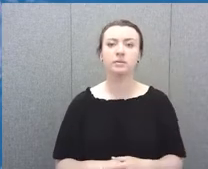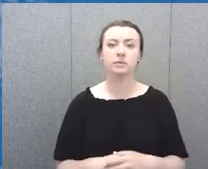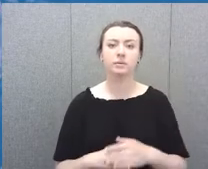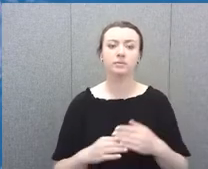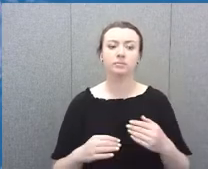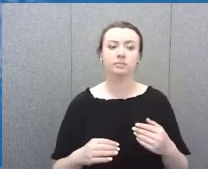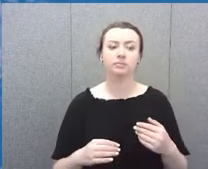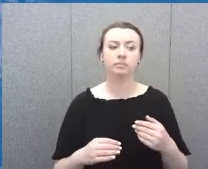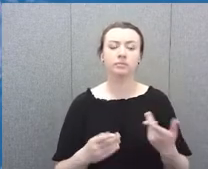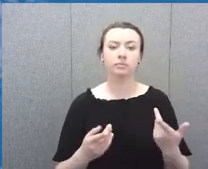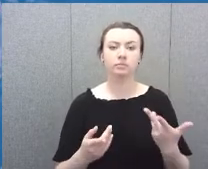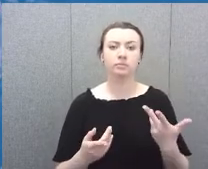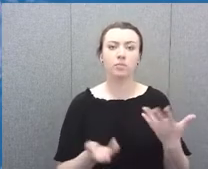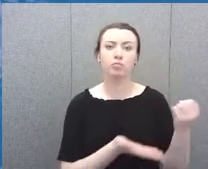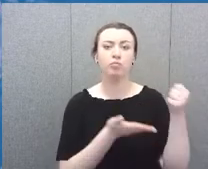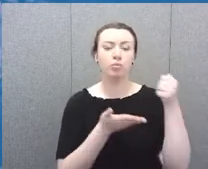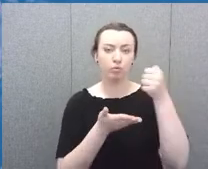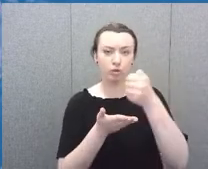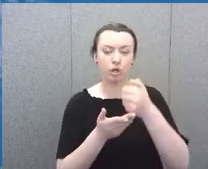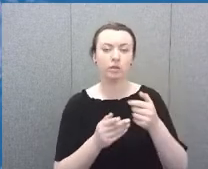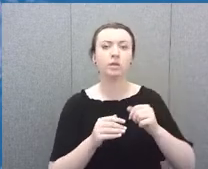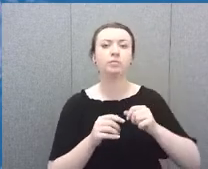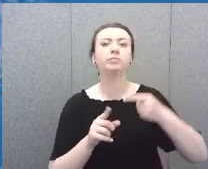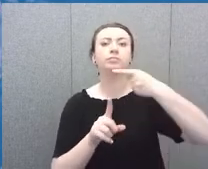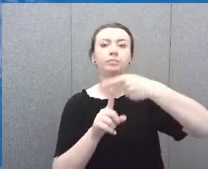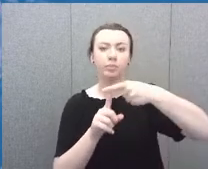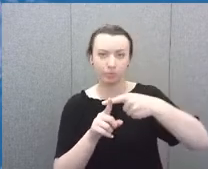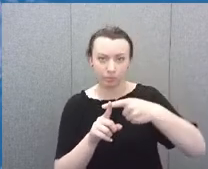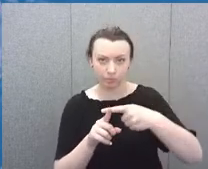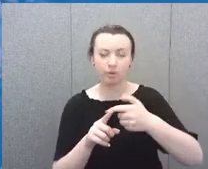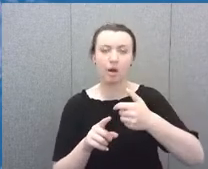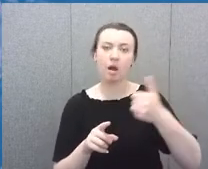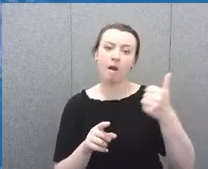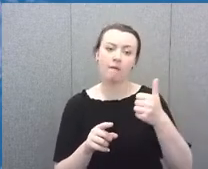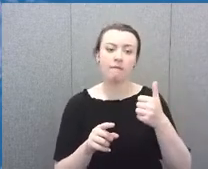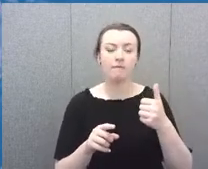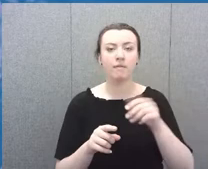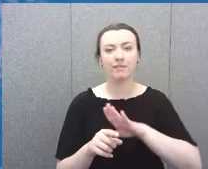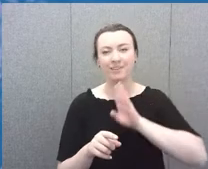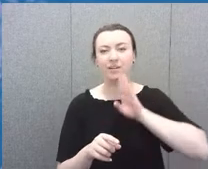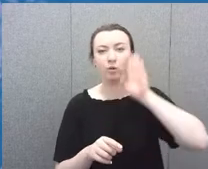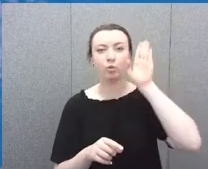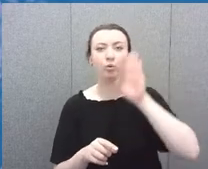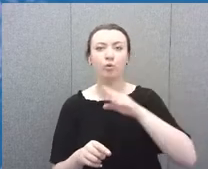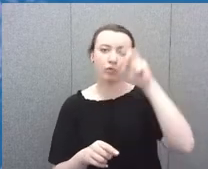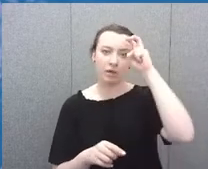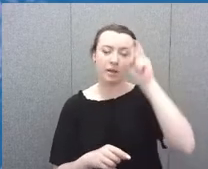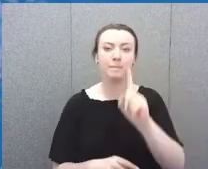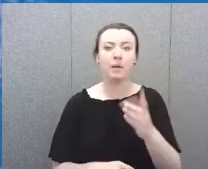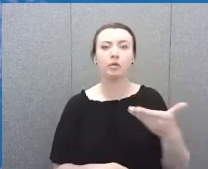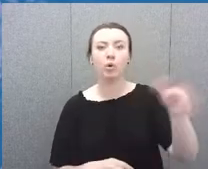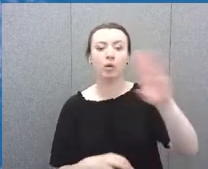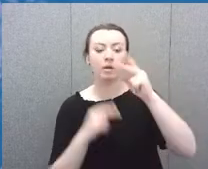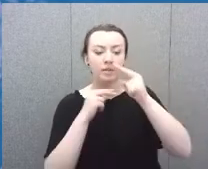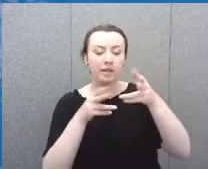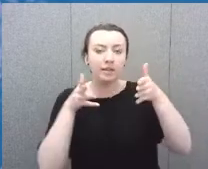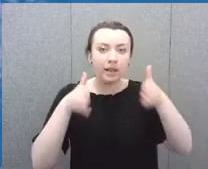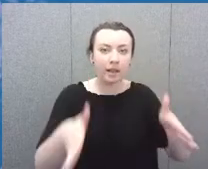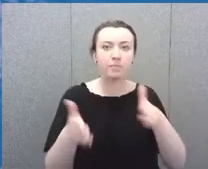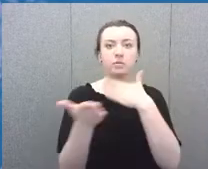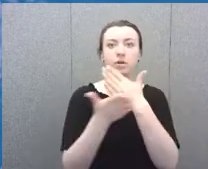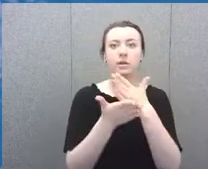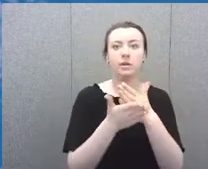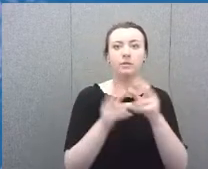секторальные реформы в странах Восточного партнерства, которые поддерживаются Европейским Союзом, но сосредотачиваются на